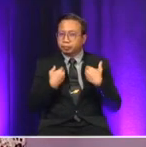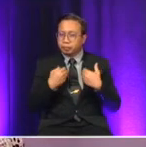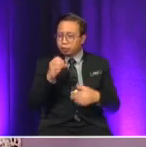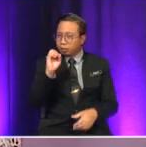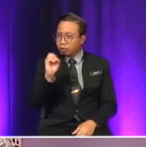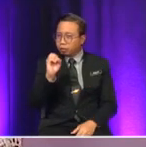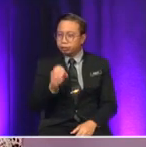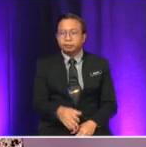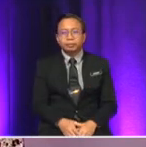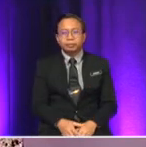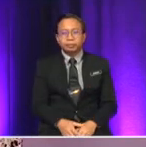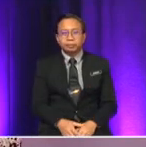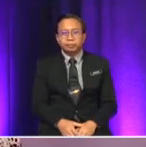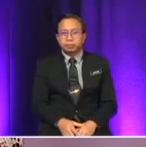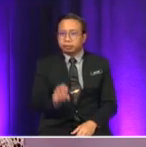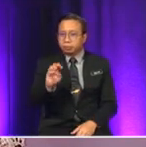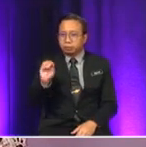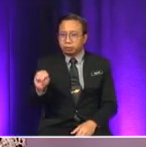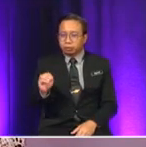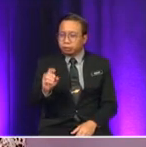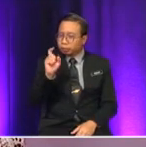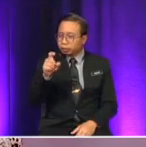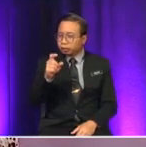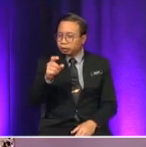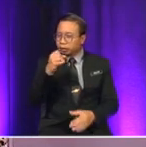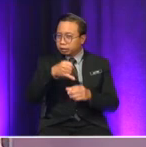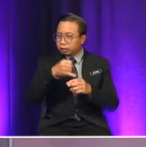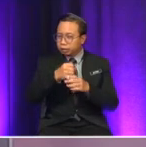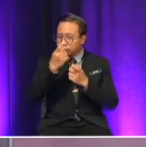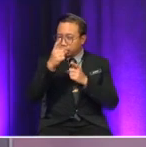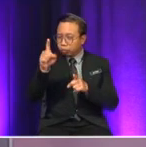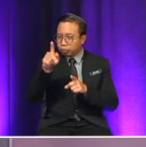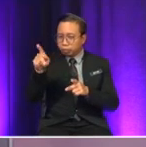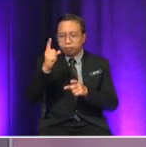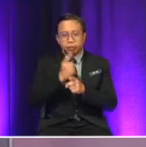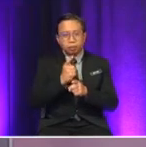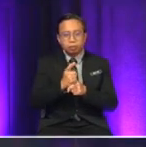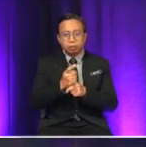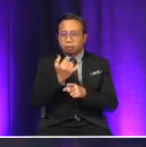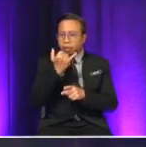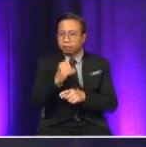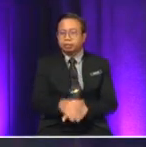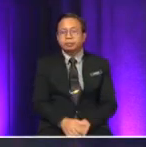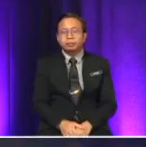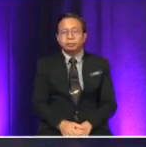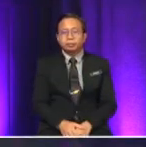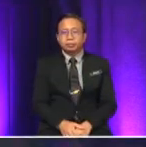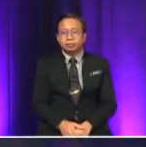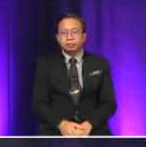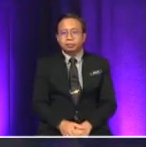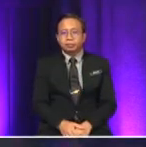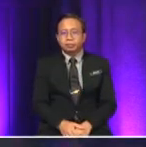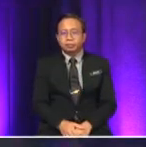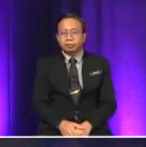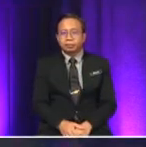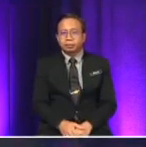dan bahagian itulah murid-murid perlu mengisi jawapan yang betul dan tepat. Ikut jenis soalan ya, cikgu. Ya, betul. Okey, terima